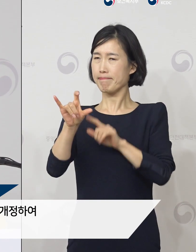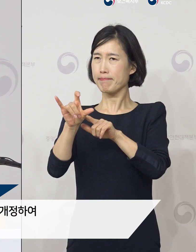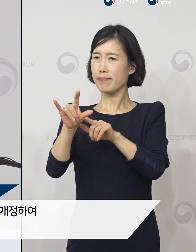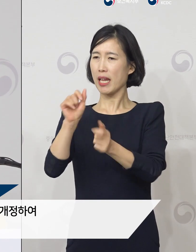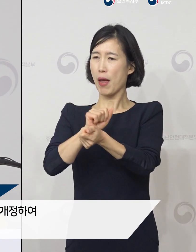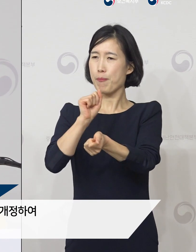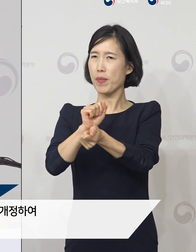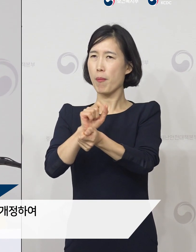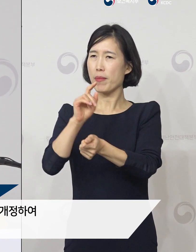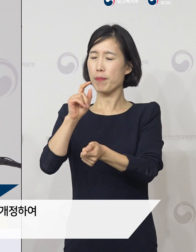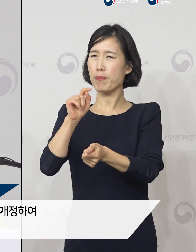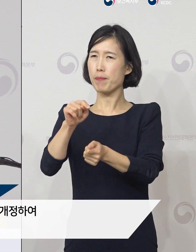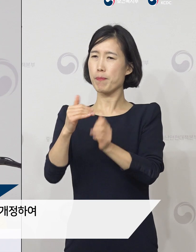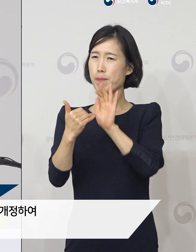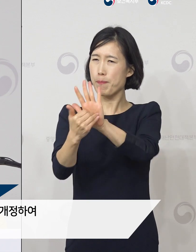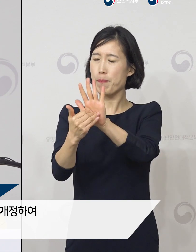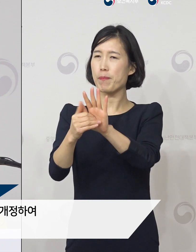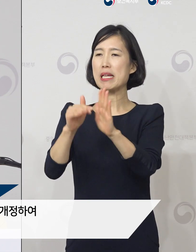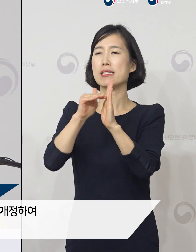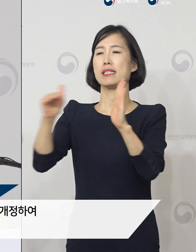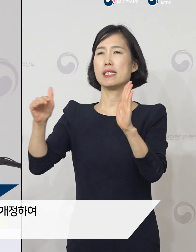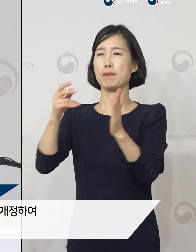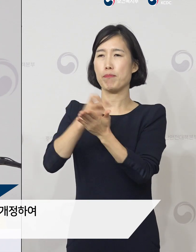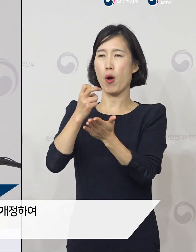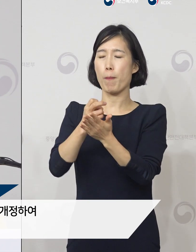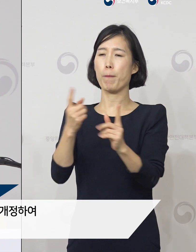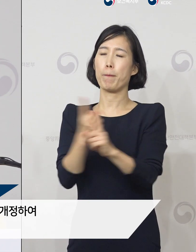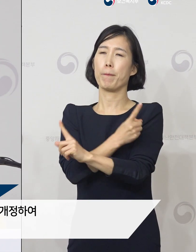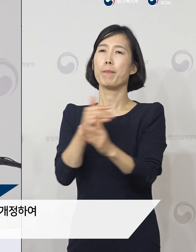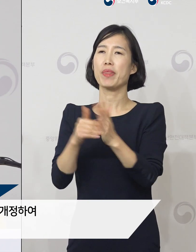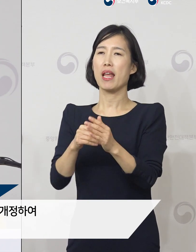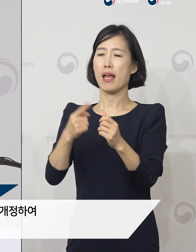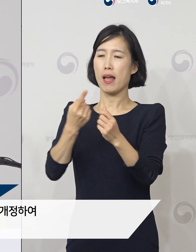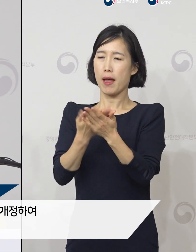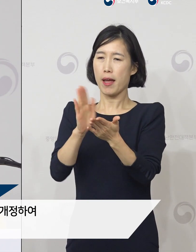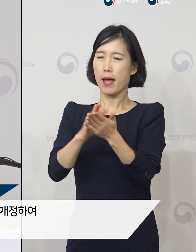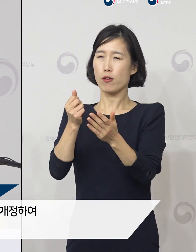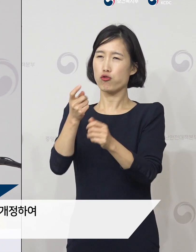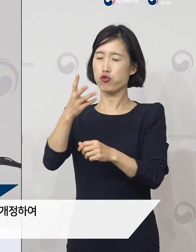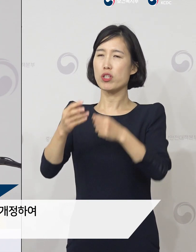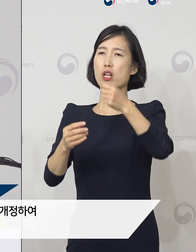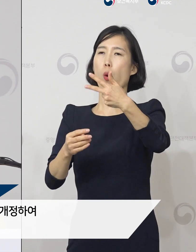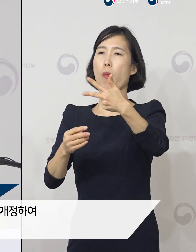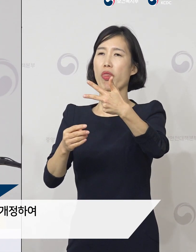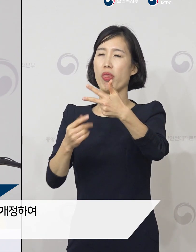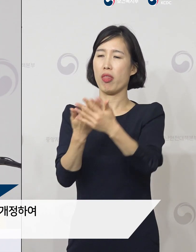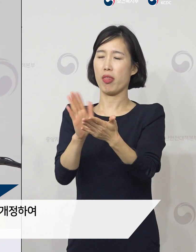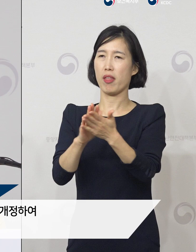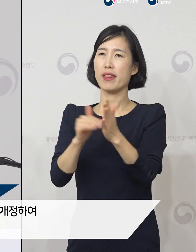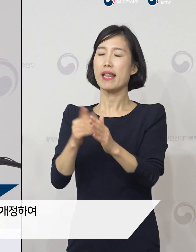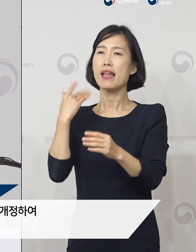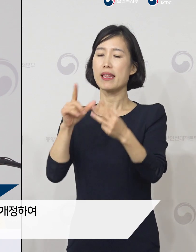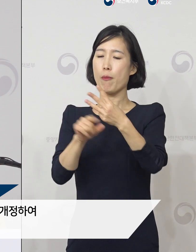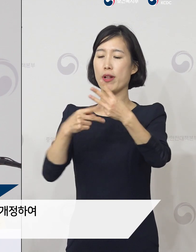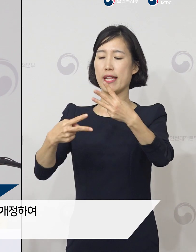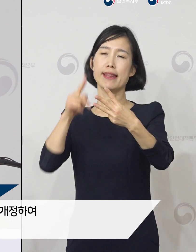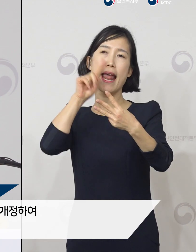바이러스 감염병 19 대응 지침을 7번째로 개정하여 3월 2일부터 시행할